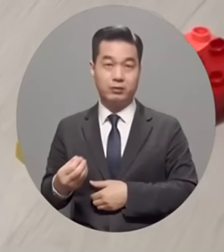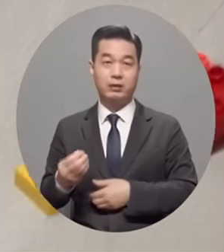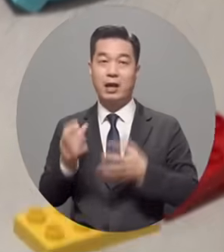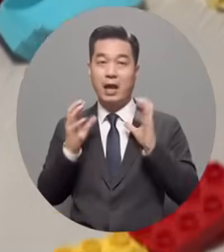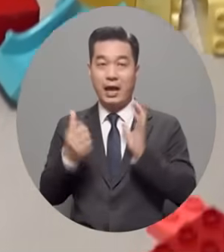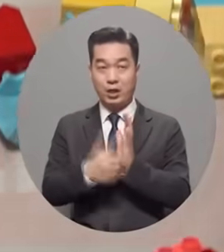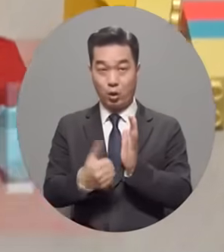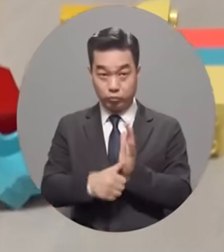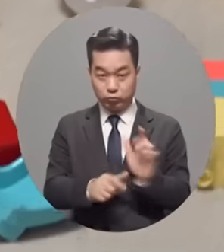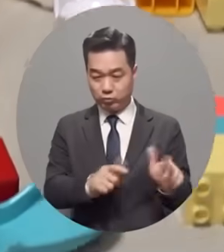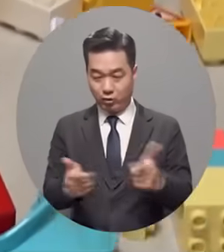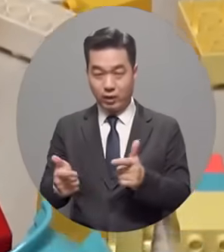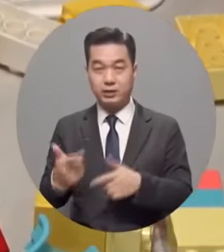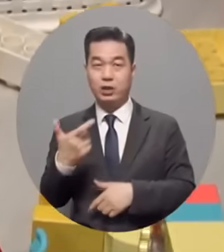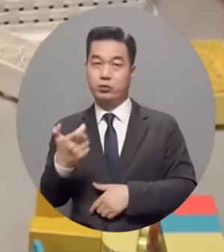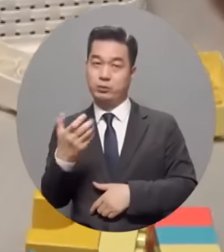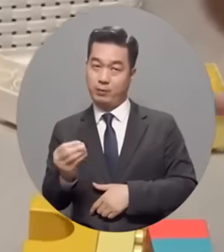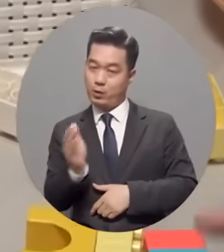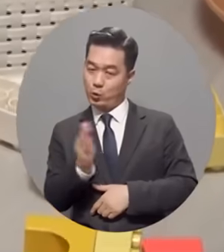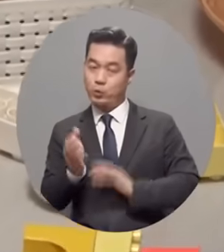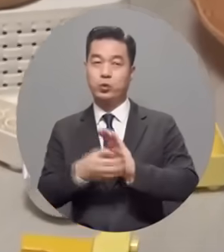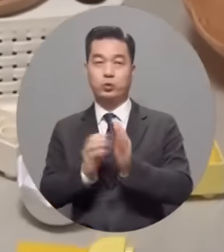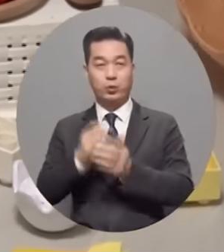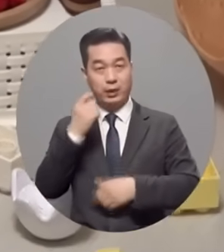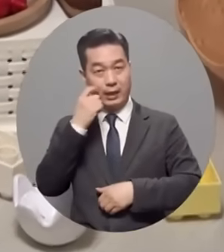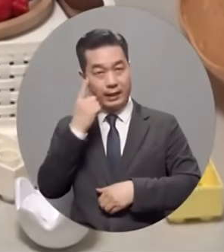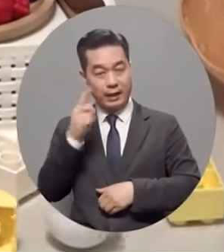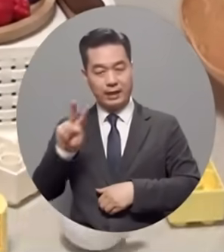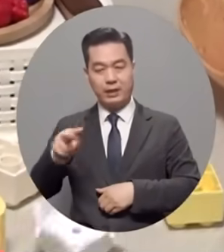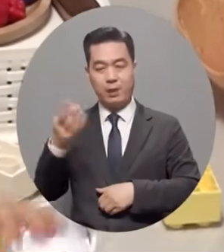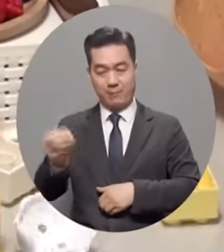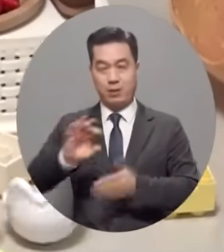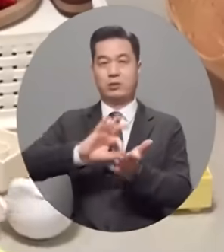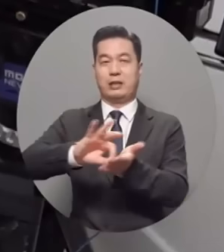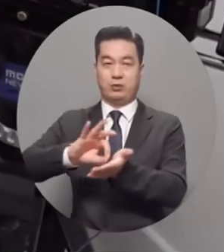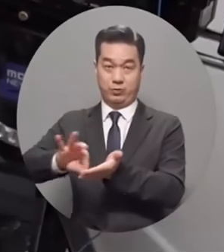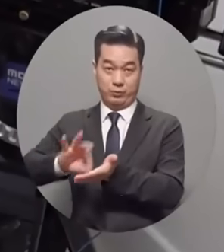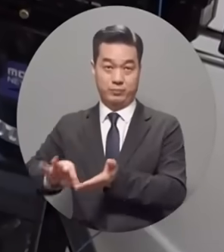육아용품에 60만 원 안팎, 매달 200만 원 넘게 더 씁니다.